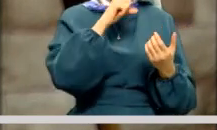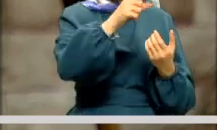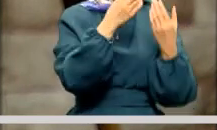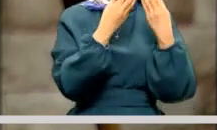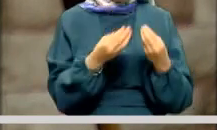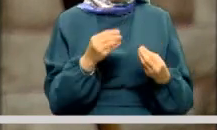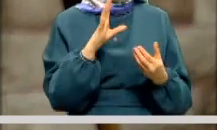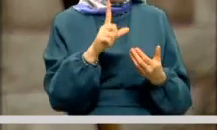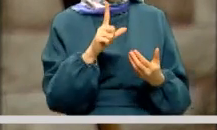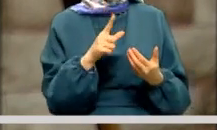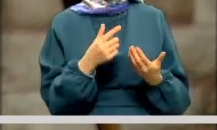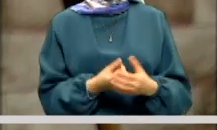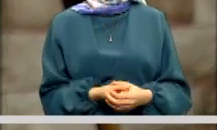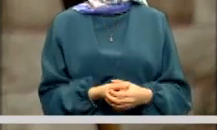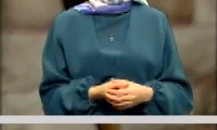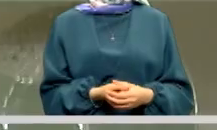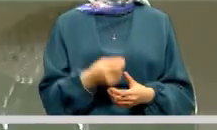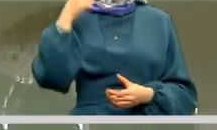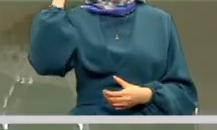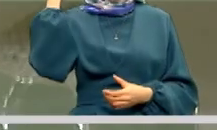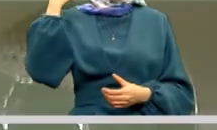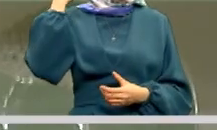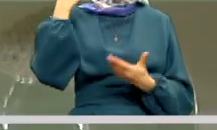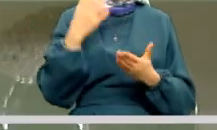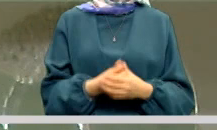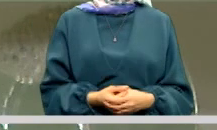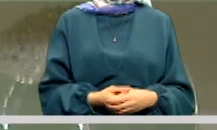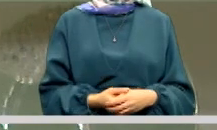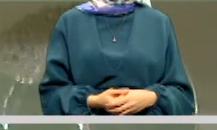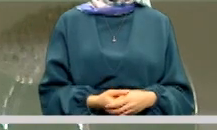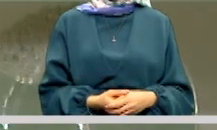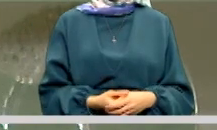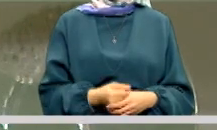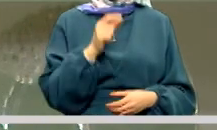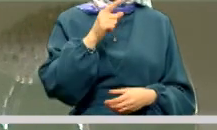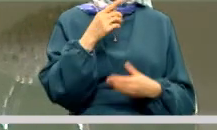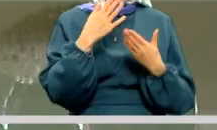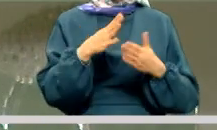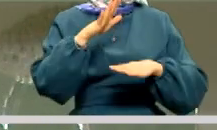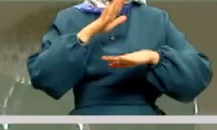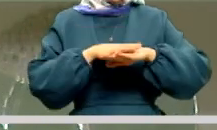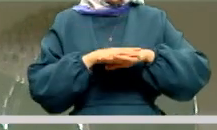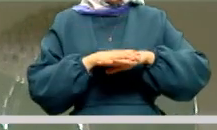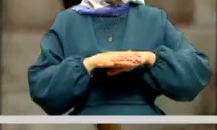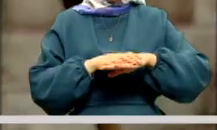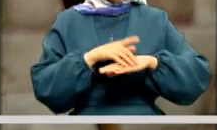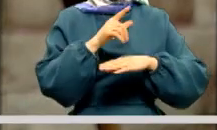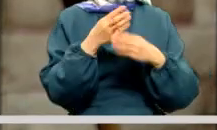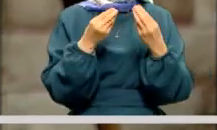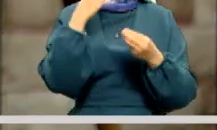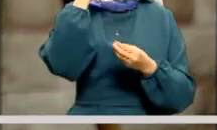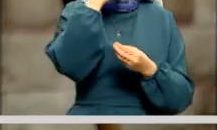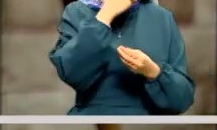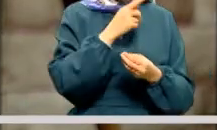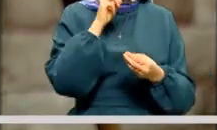gerekiyor verir misiniz vermez misiniz hesabı ayrı bir şey ama ben şunu birkaç defa yaptım o konuda çok mahcubiyet